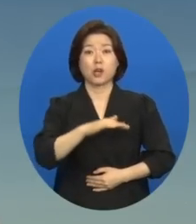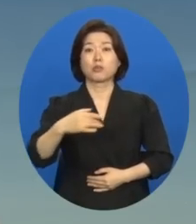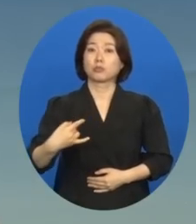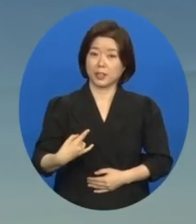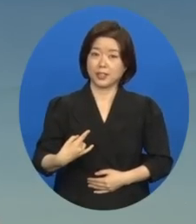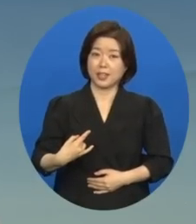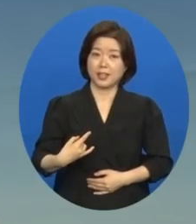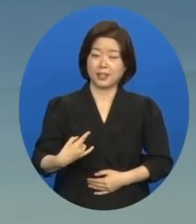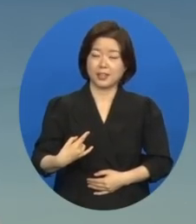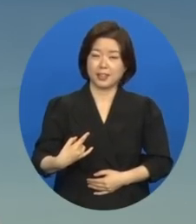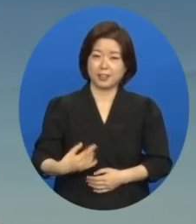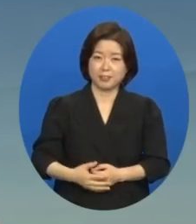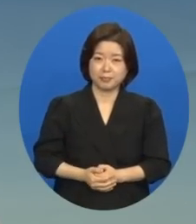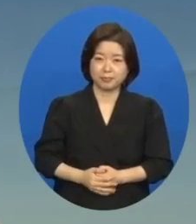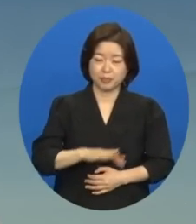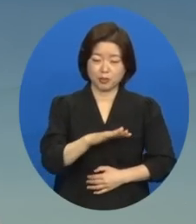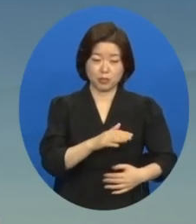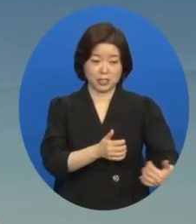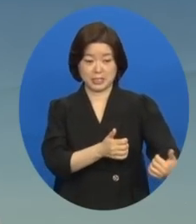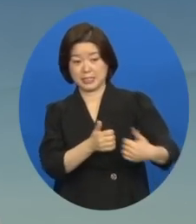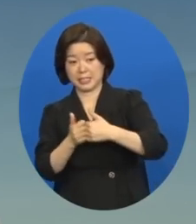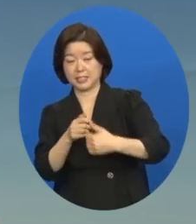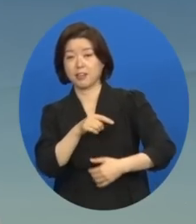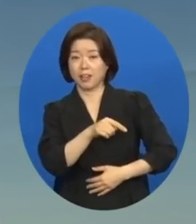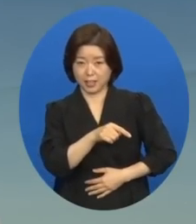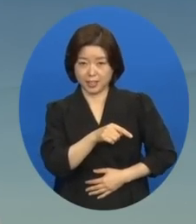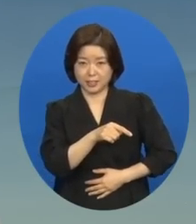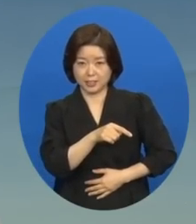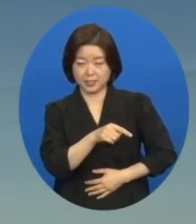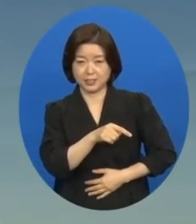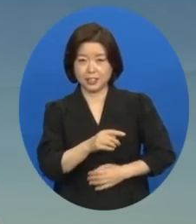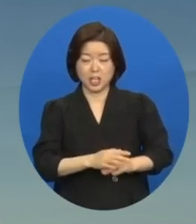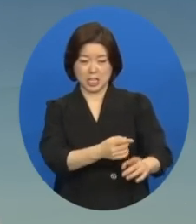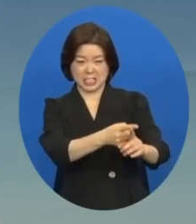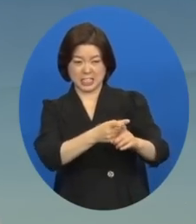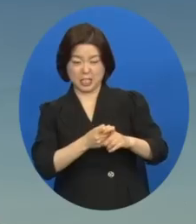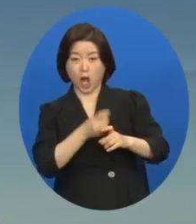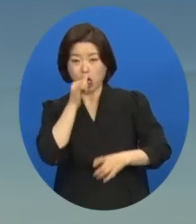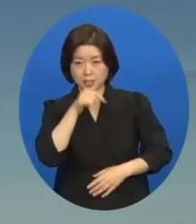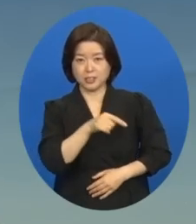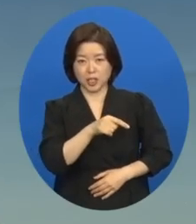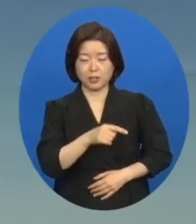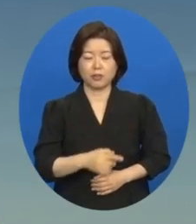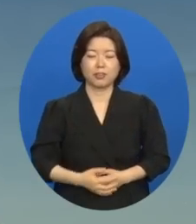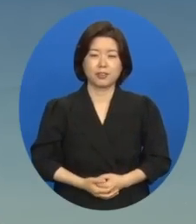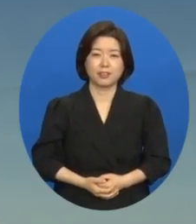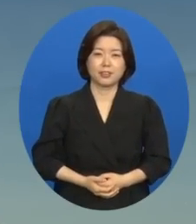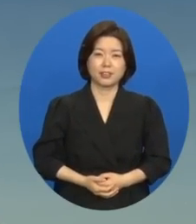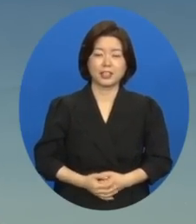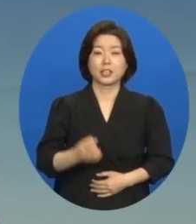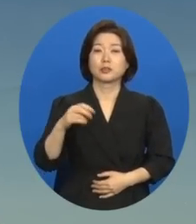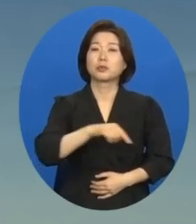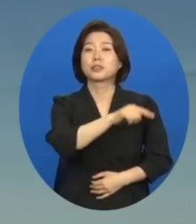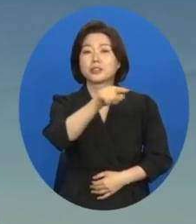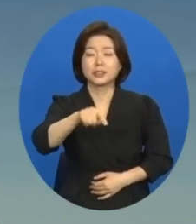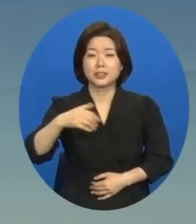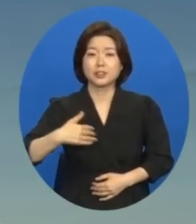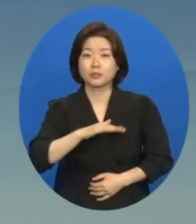우리들에게는요, 우리들을 대적하는 우리의 적들이 있어요. 그리고 그들이